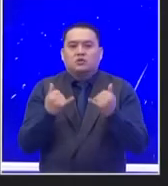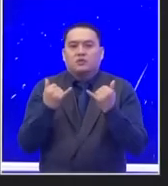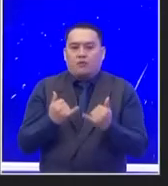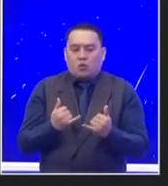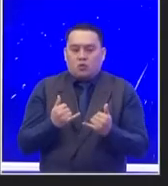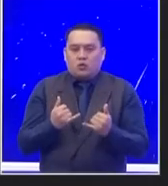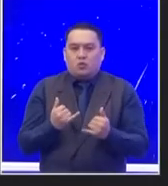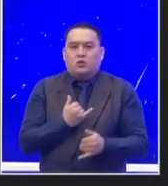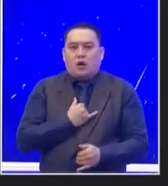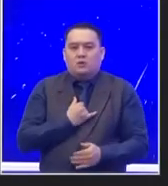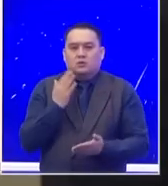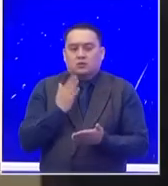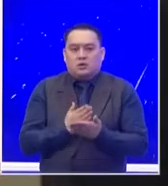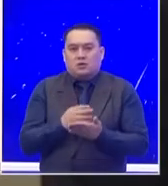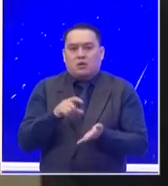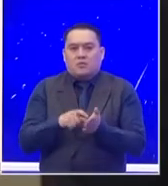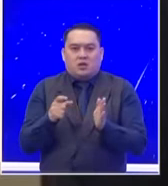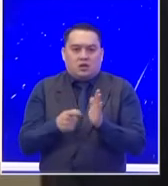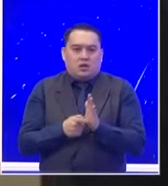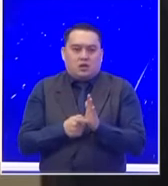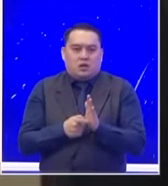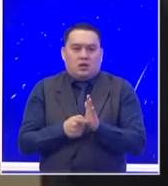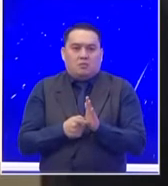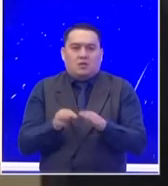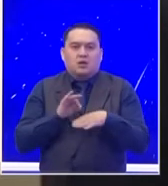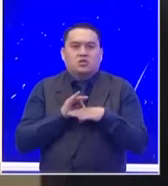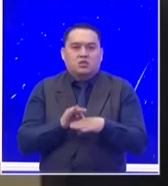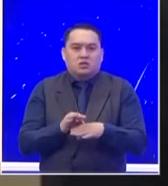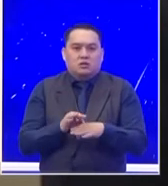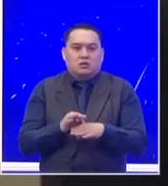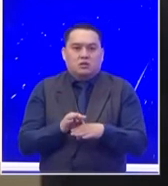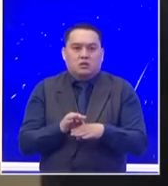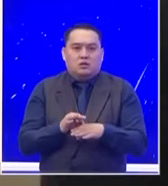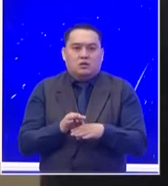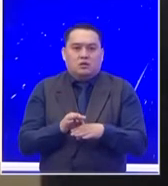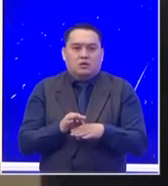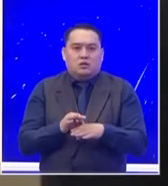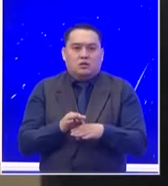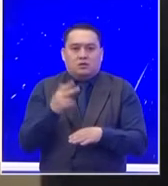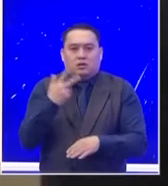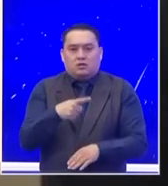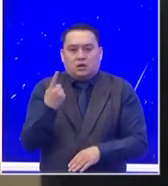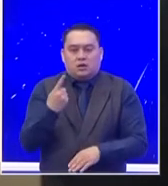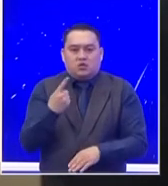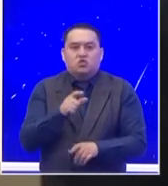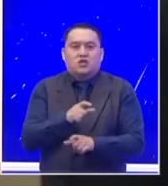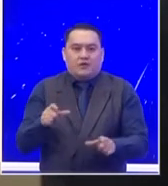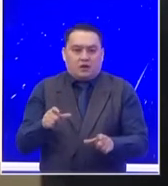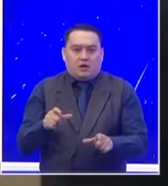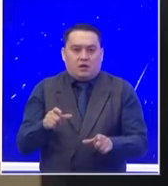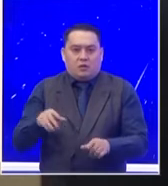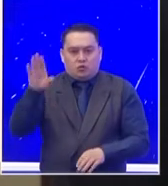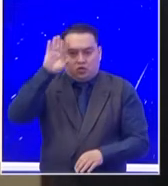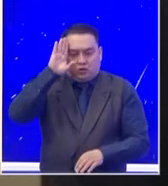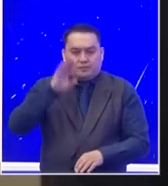сегодняшний день в реабилитационном кабинете прошли работу 31 человек,